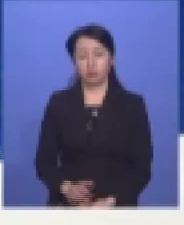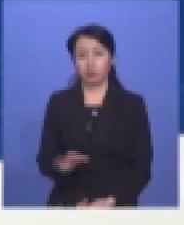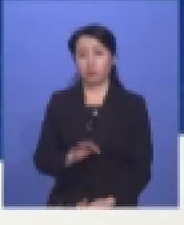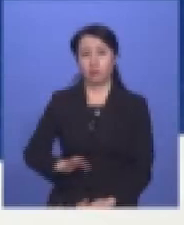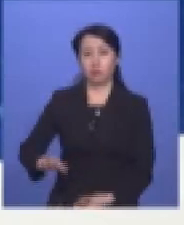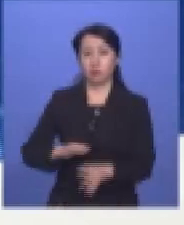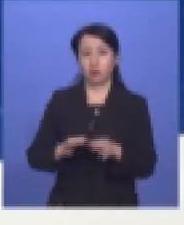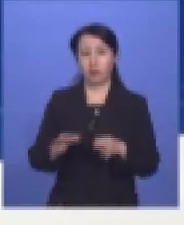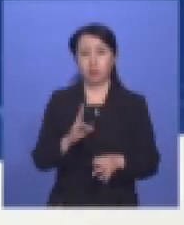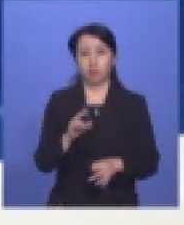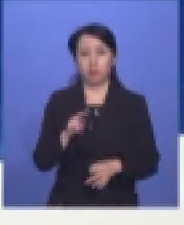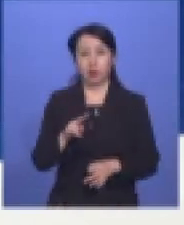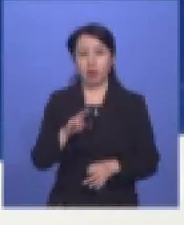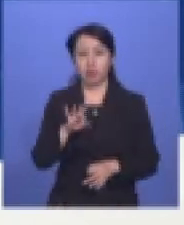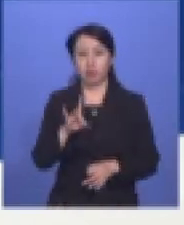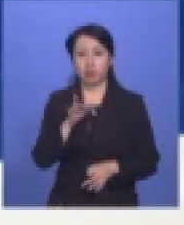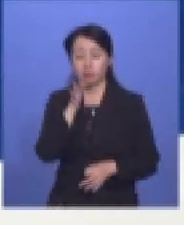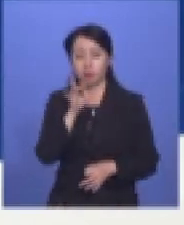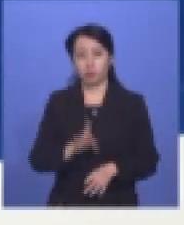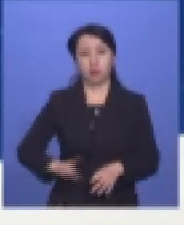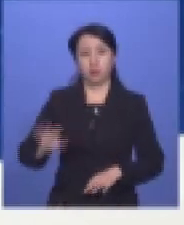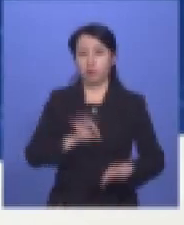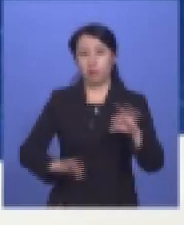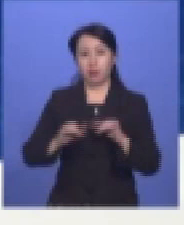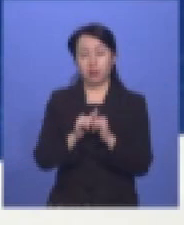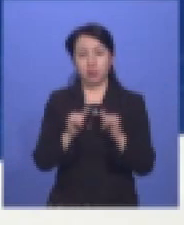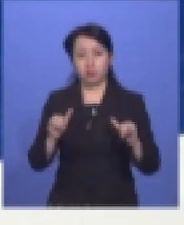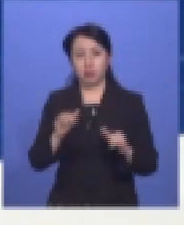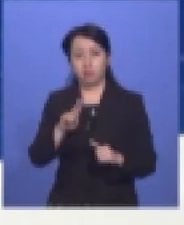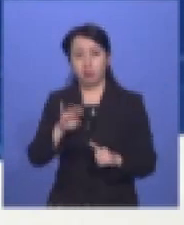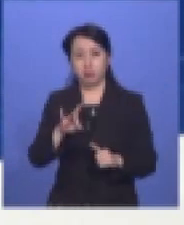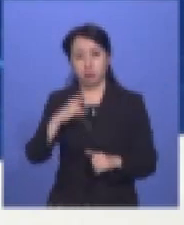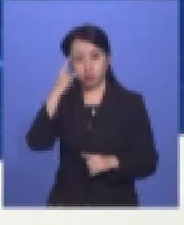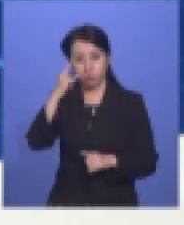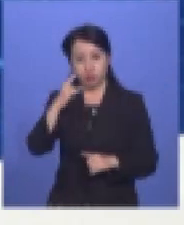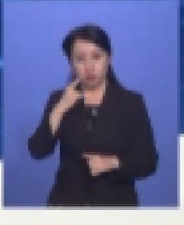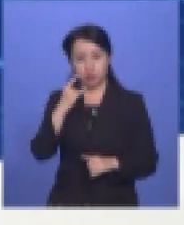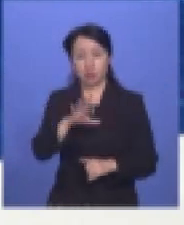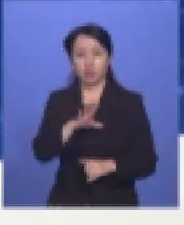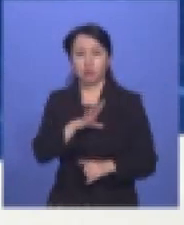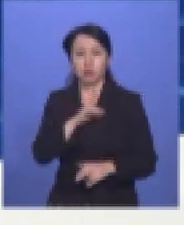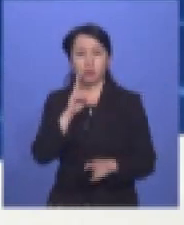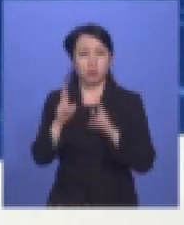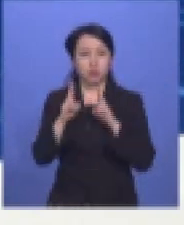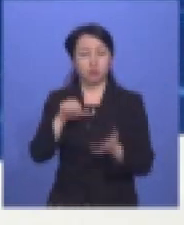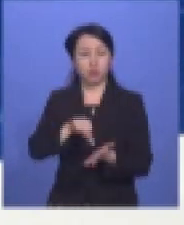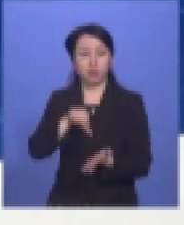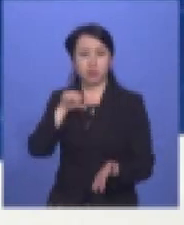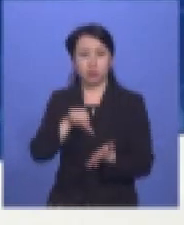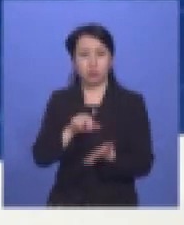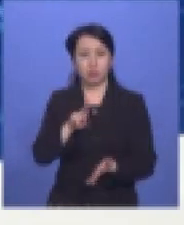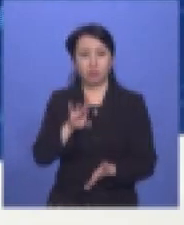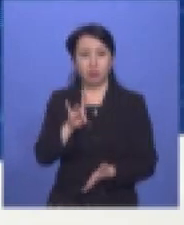в областном филиале НПП атомикен в рамках республиканского проекта развития медиации в республике Казахстан прошло